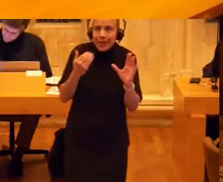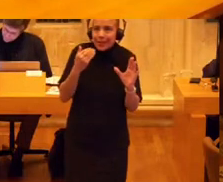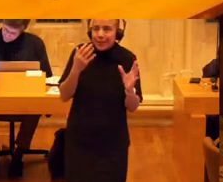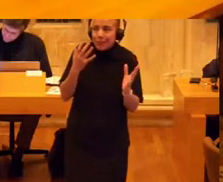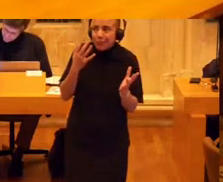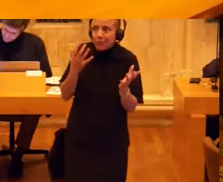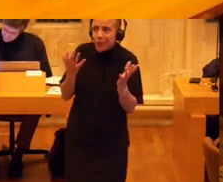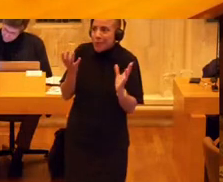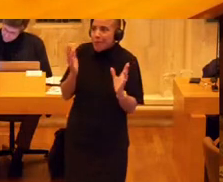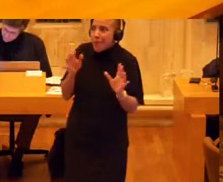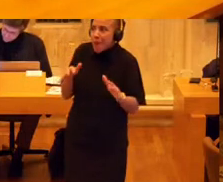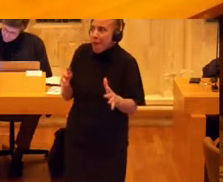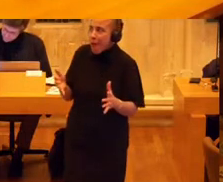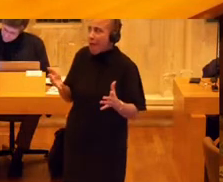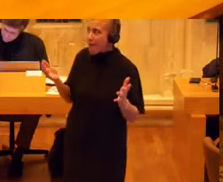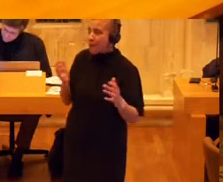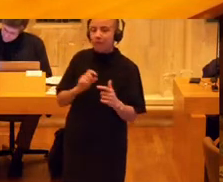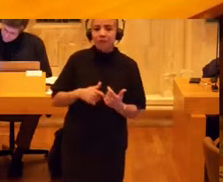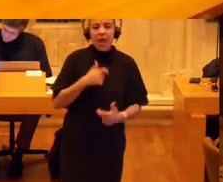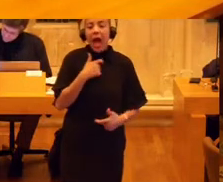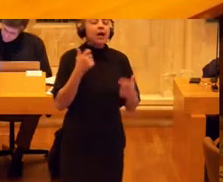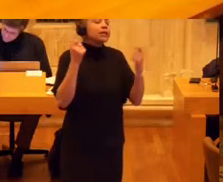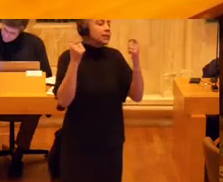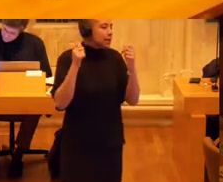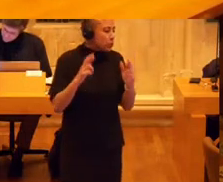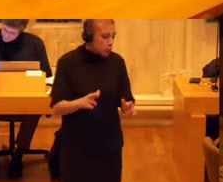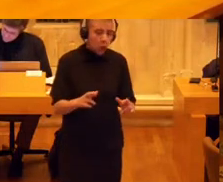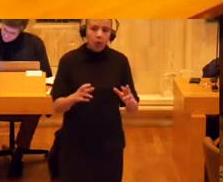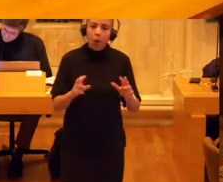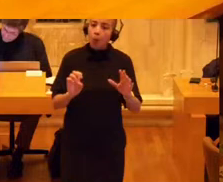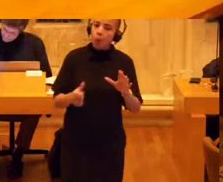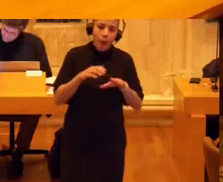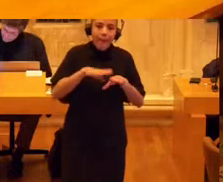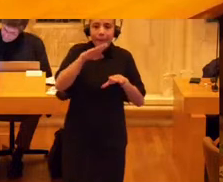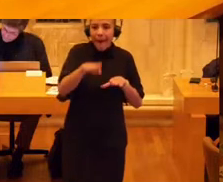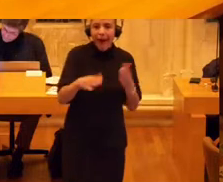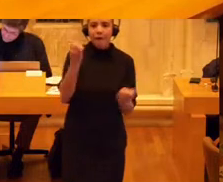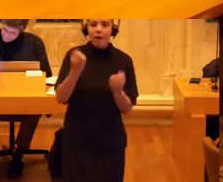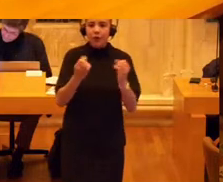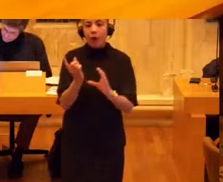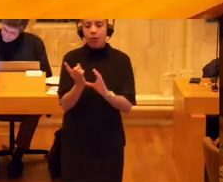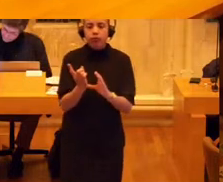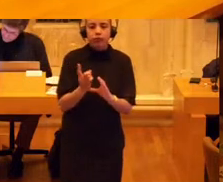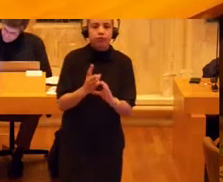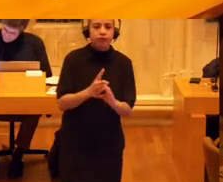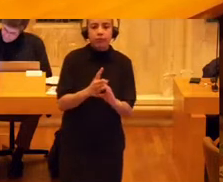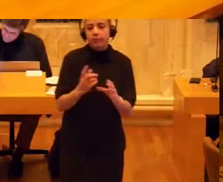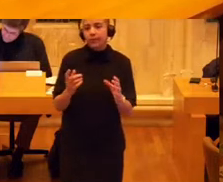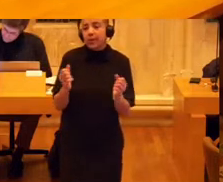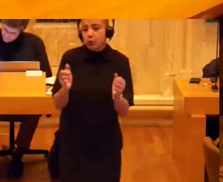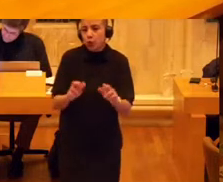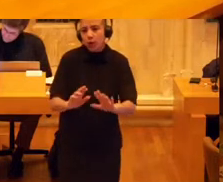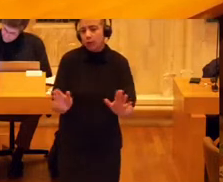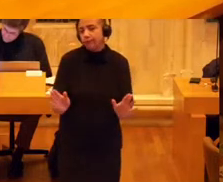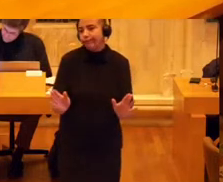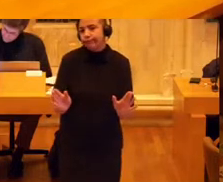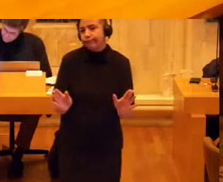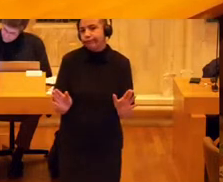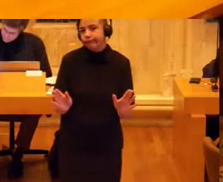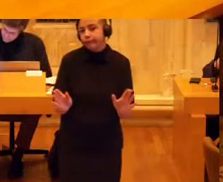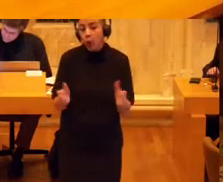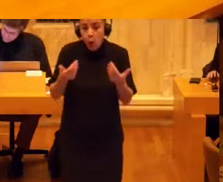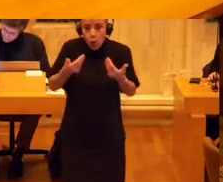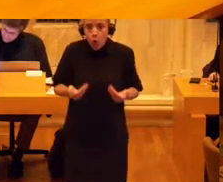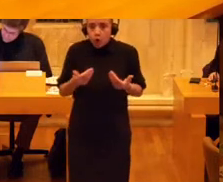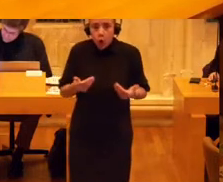En tout cas, il y aura obligatoirement, dans un premier temps, un ralentissement des voitures. Oui, c'est ça. Parce qu'aujourd'hui, par rapport à la place qu'a la voiture,